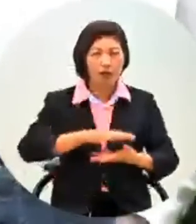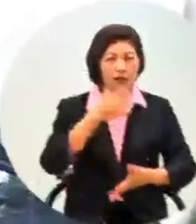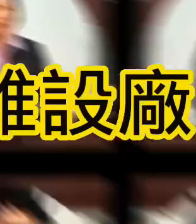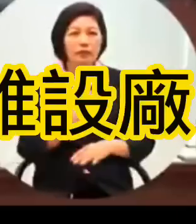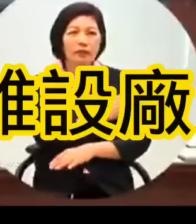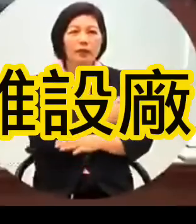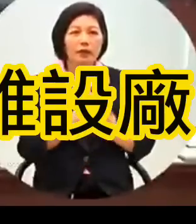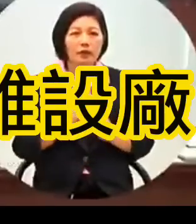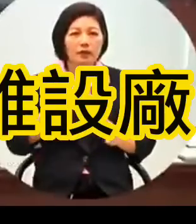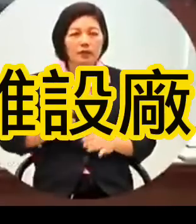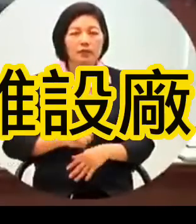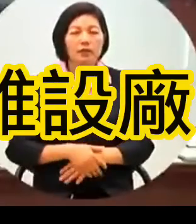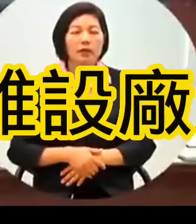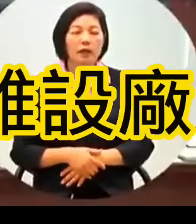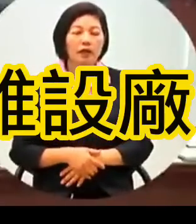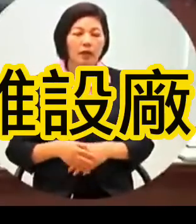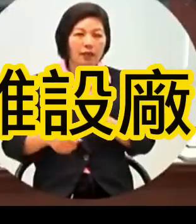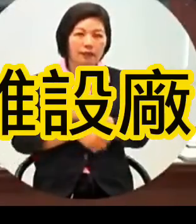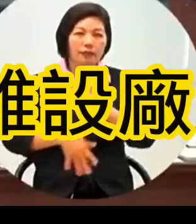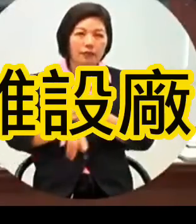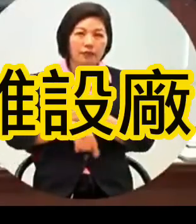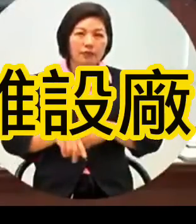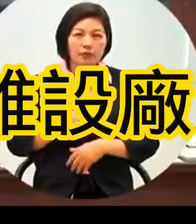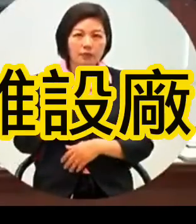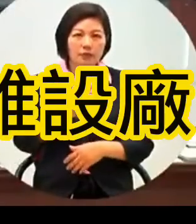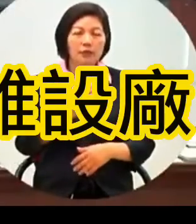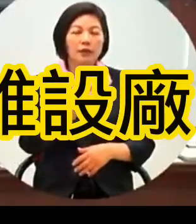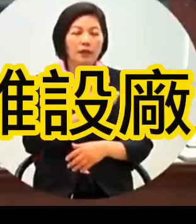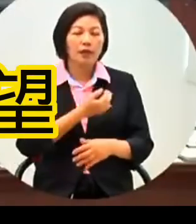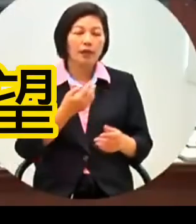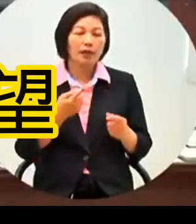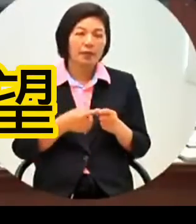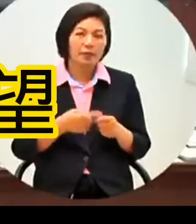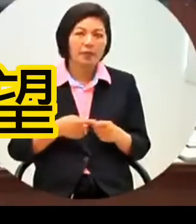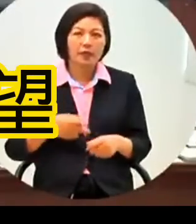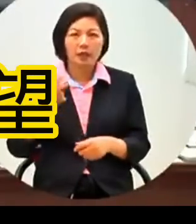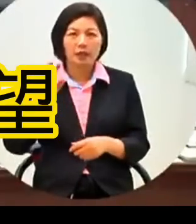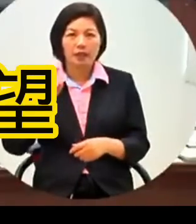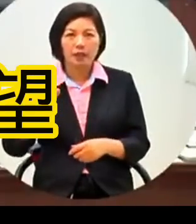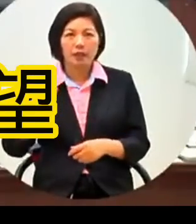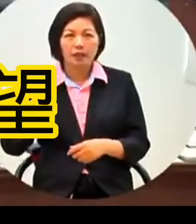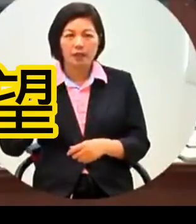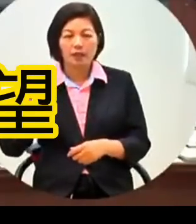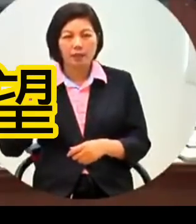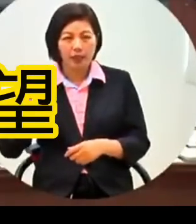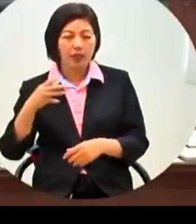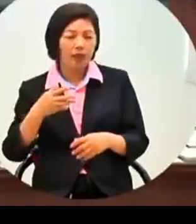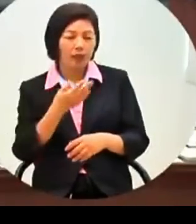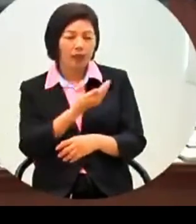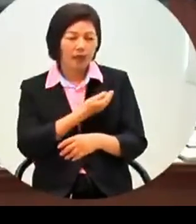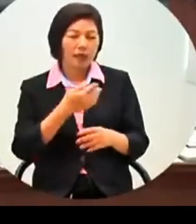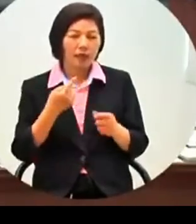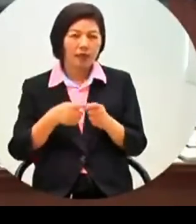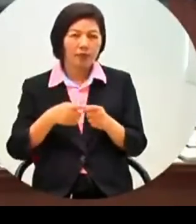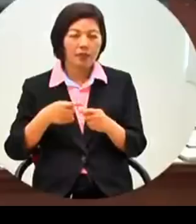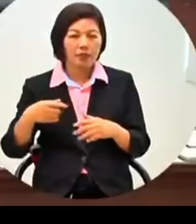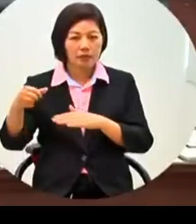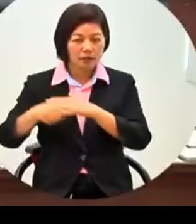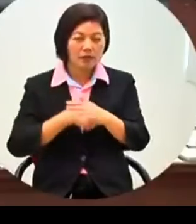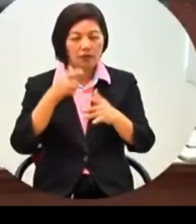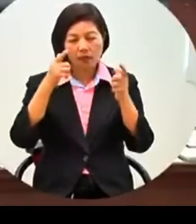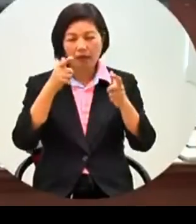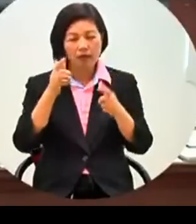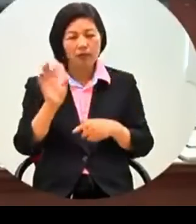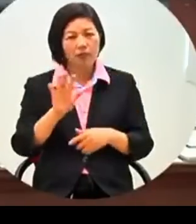问题。 七奈米跟28奈米决定不来高雄设厂，我想高雄人都非常的失望。而且包括